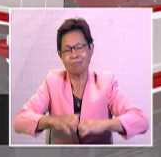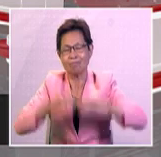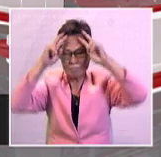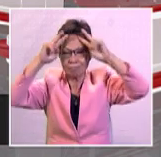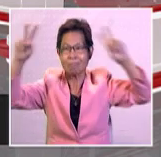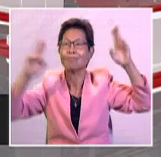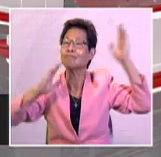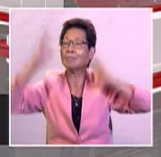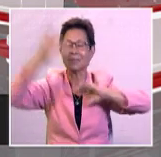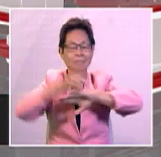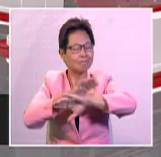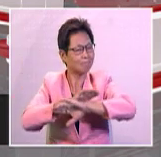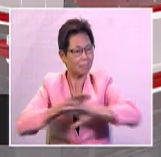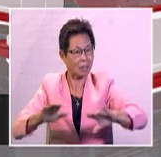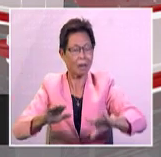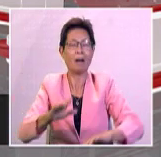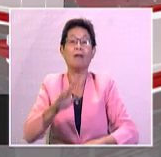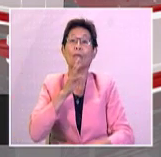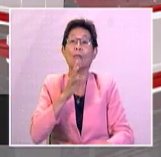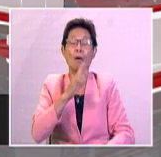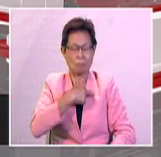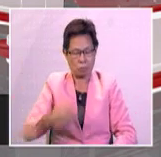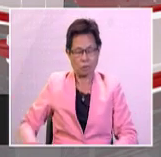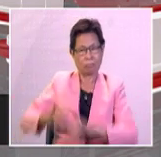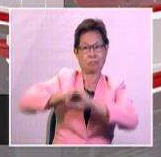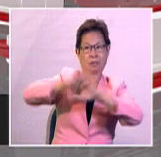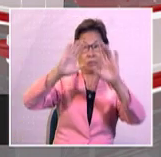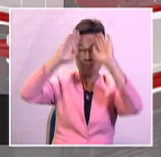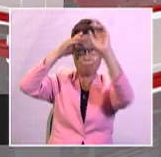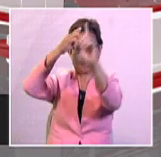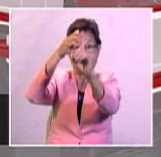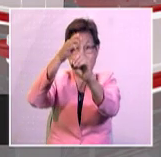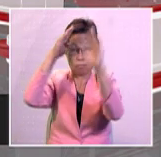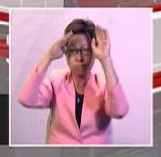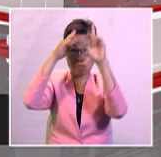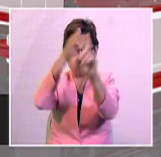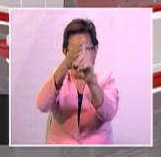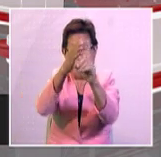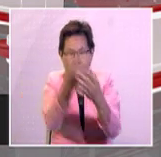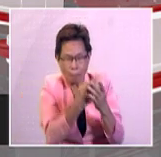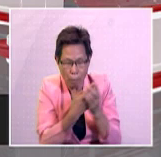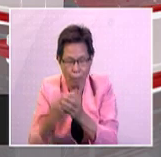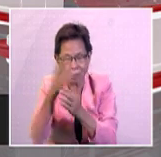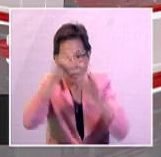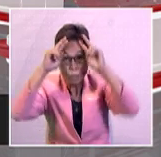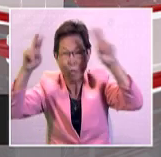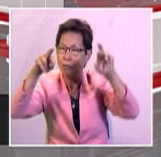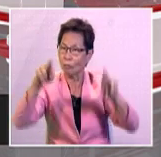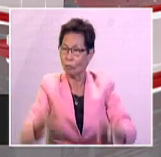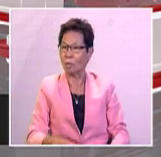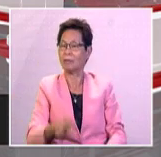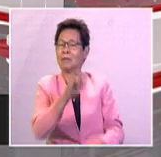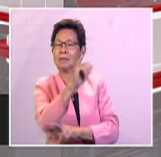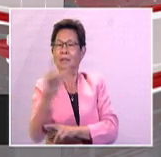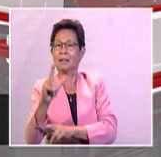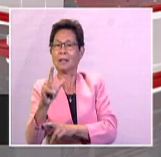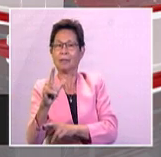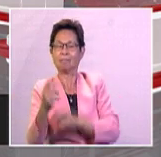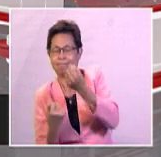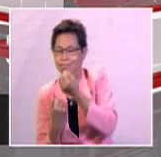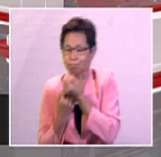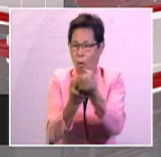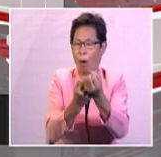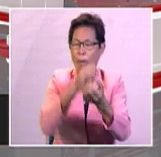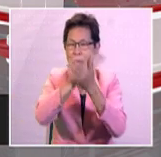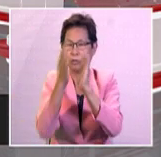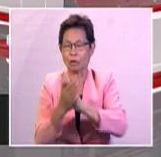keharmonian negara. Titah diraja itu jelas menekankan yang perpaduan dan keharmonian rakyat ialah tiang seri yang